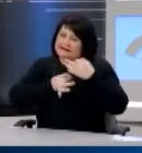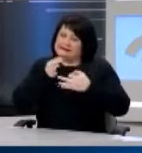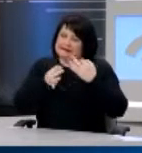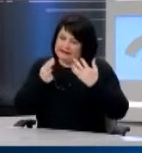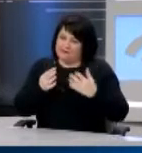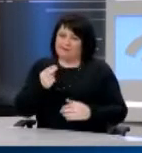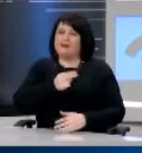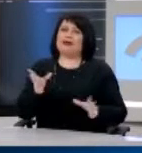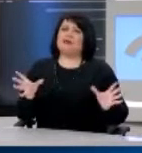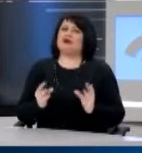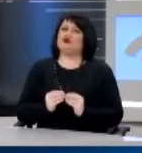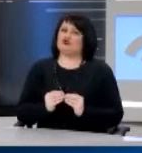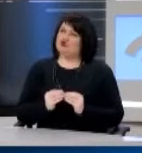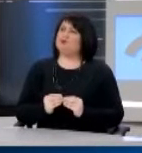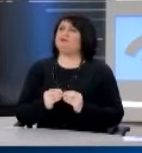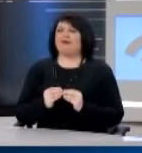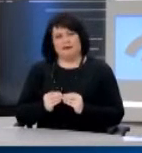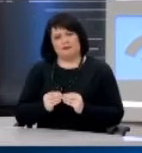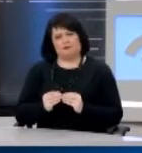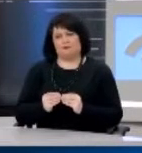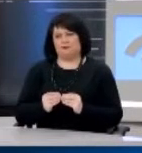Το θέμα, δηλαδή, της